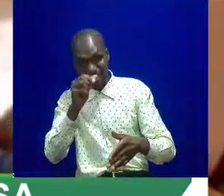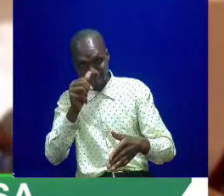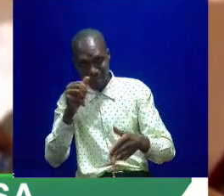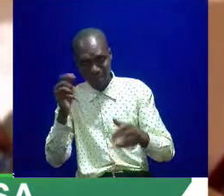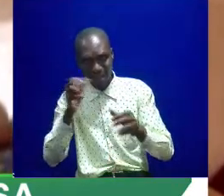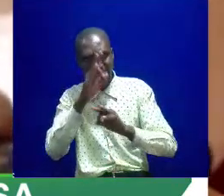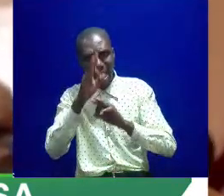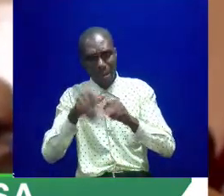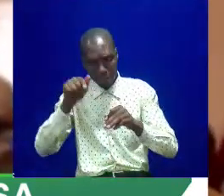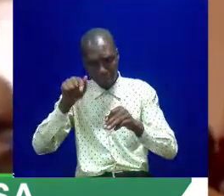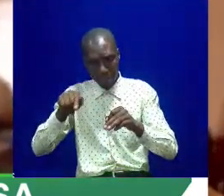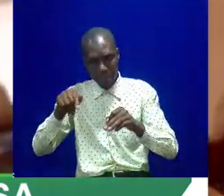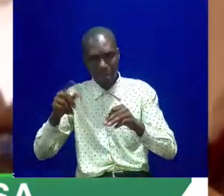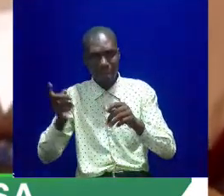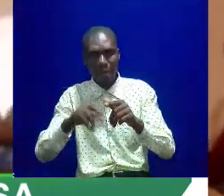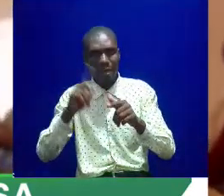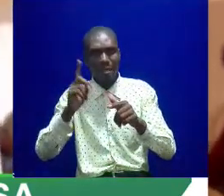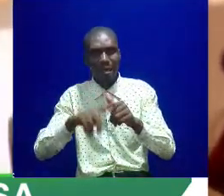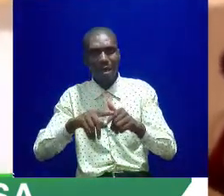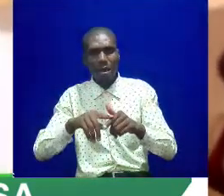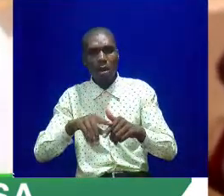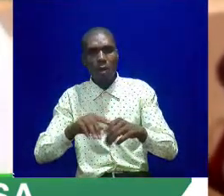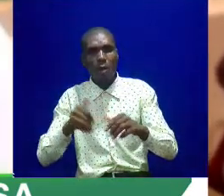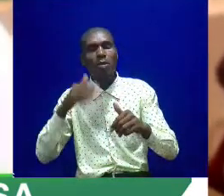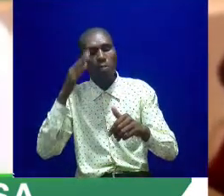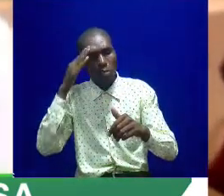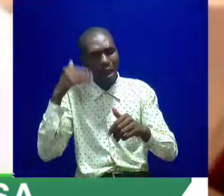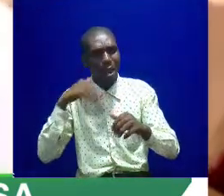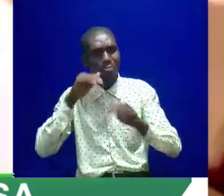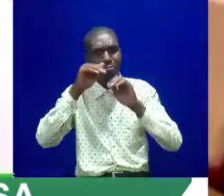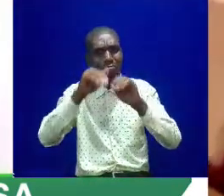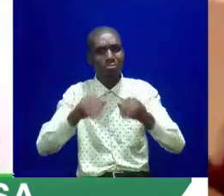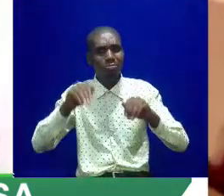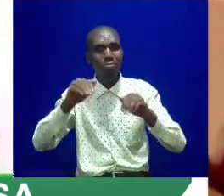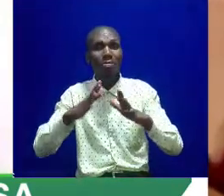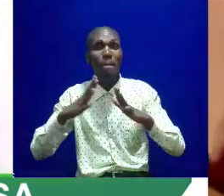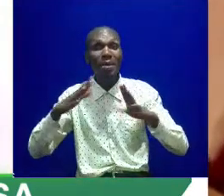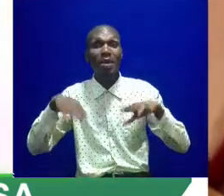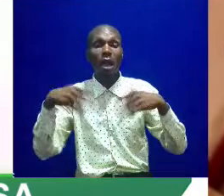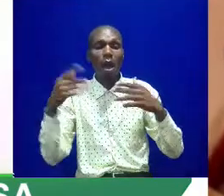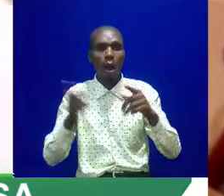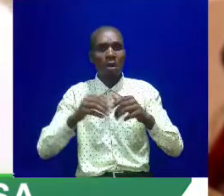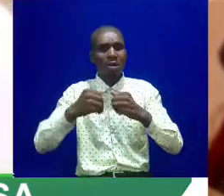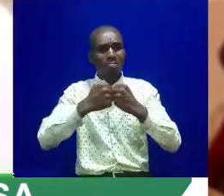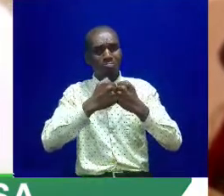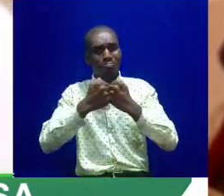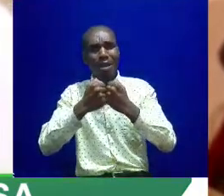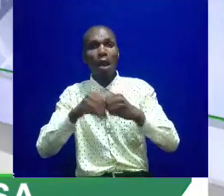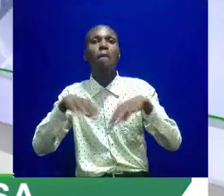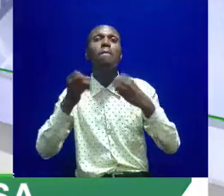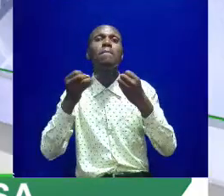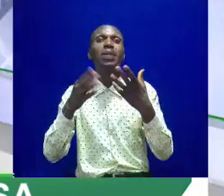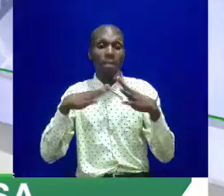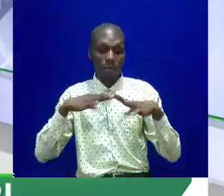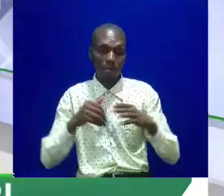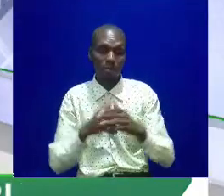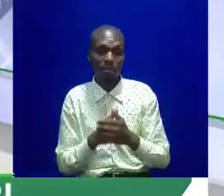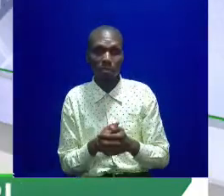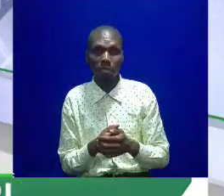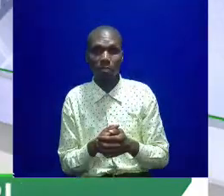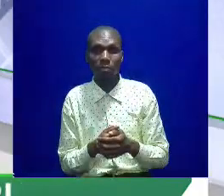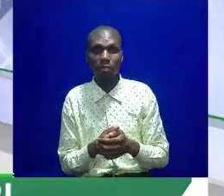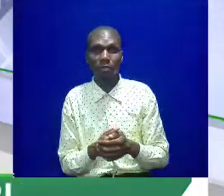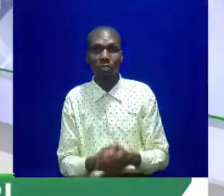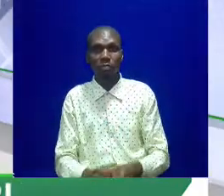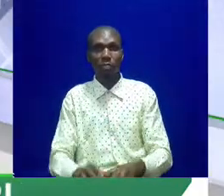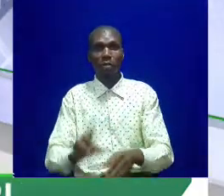Kama Manyata hakuna haja ya kujulikana tuko na land kiwango gani. Wata tujulikane sisi ni watu wangapi. Neri